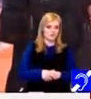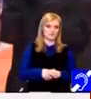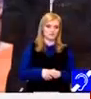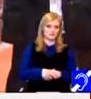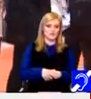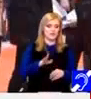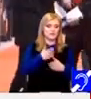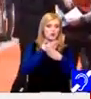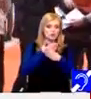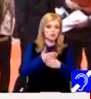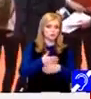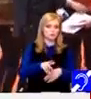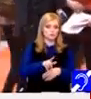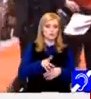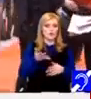grade epoxy.